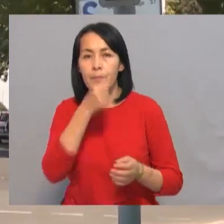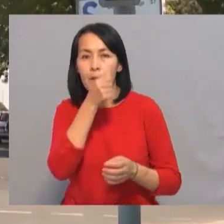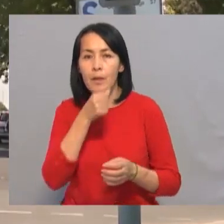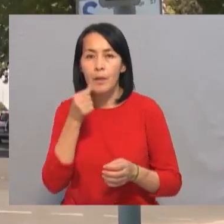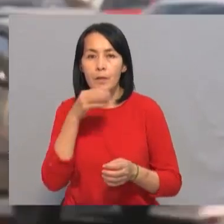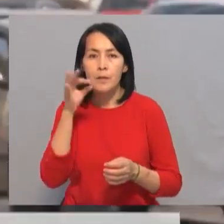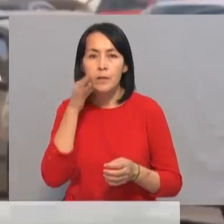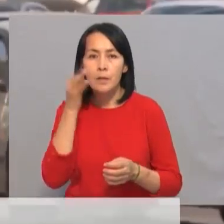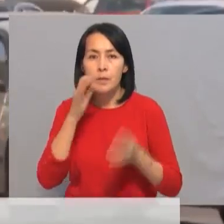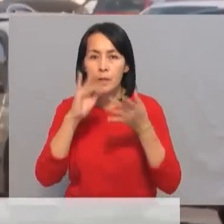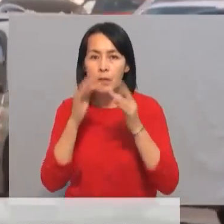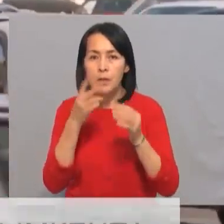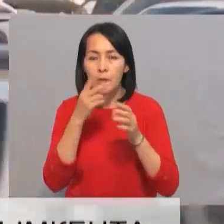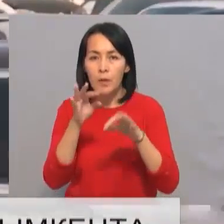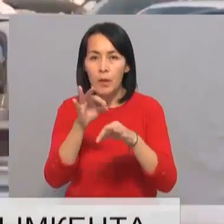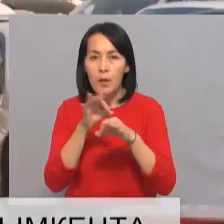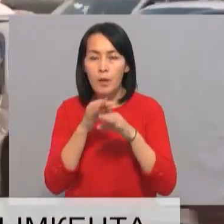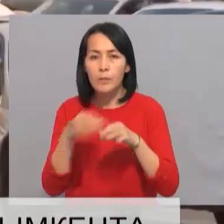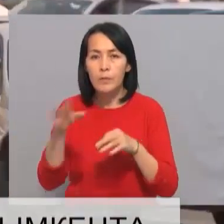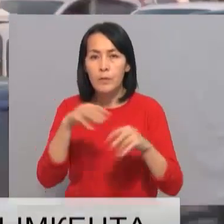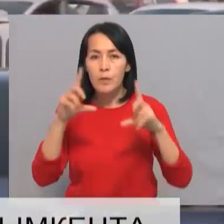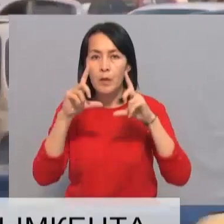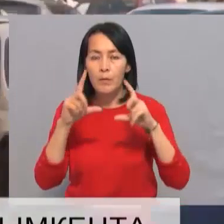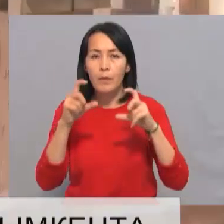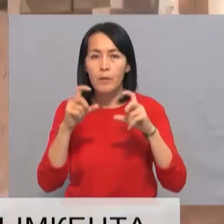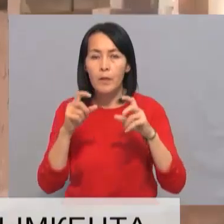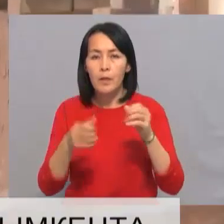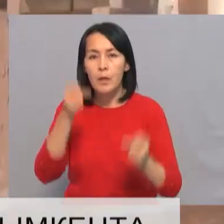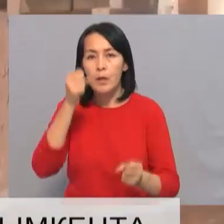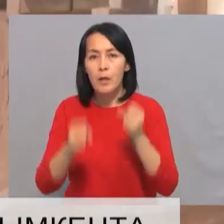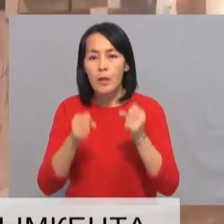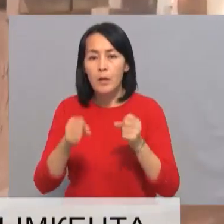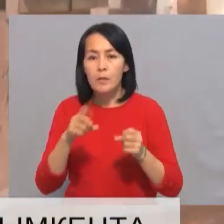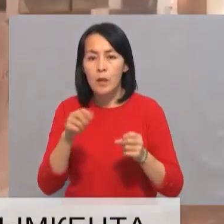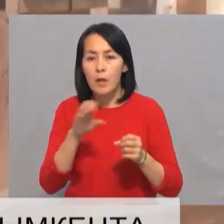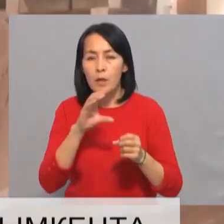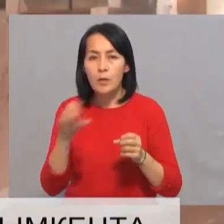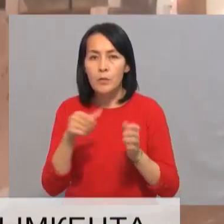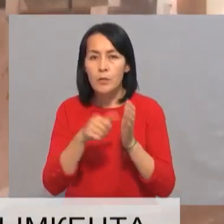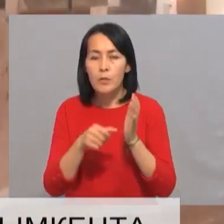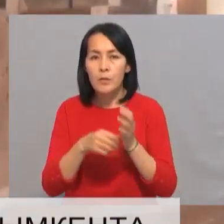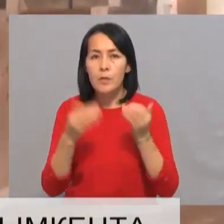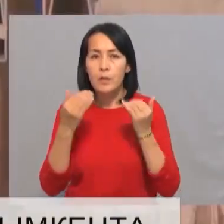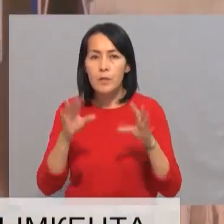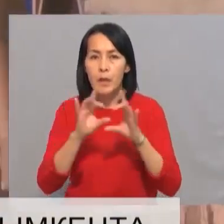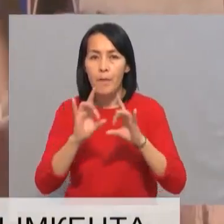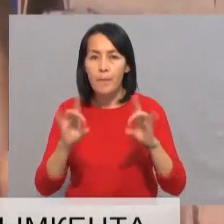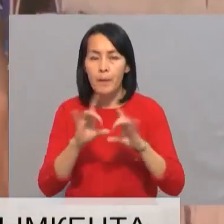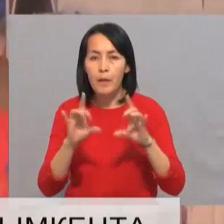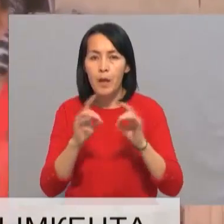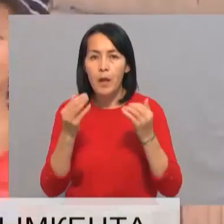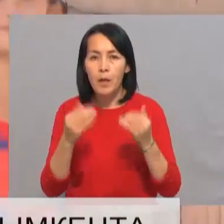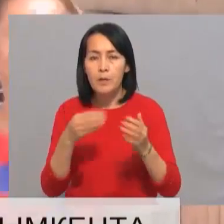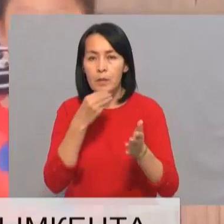Злоумышленник, скачав с интернета общедоступные фотографии автомашины Lexus LX600, разместил на специальном сайте объявление о